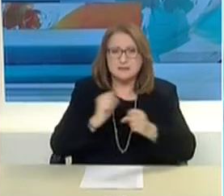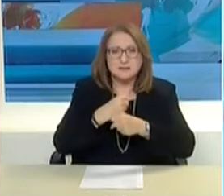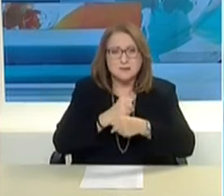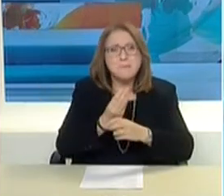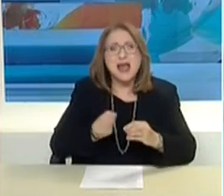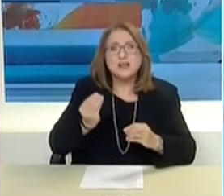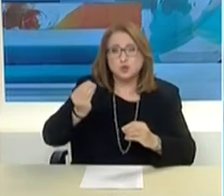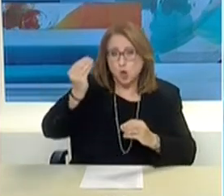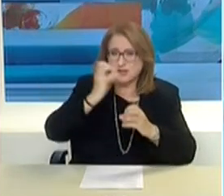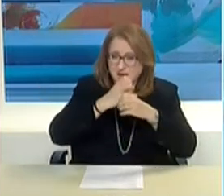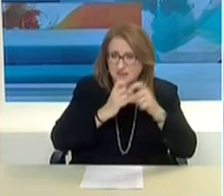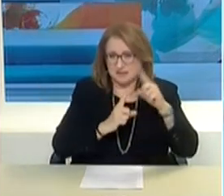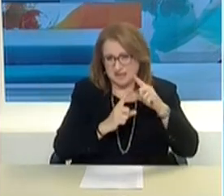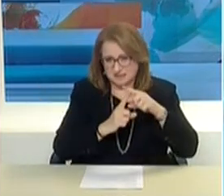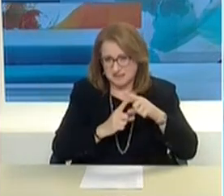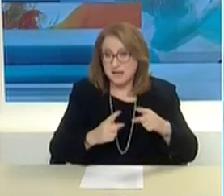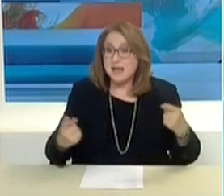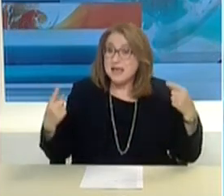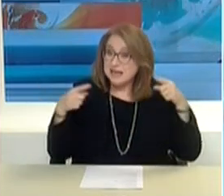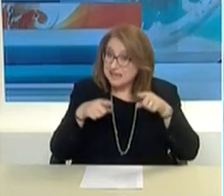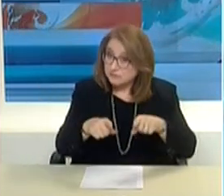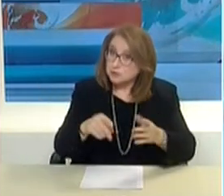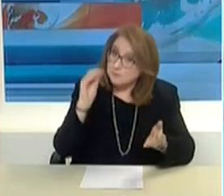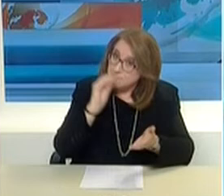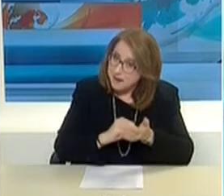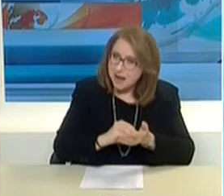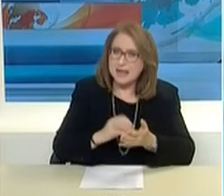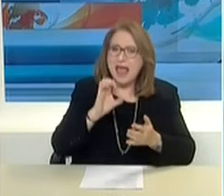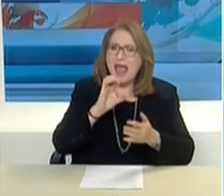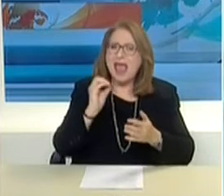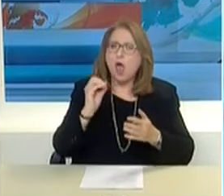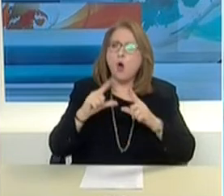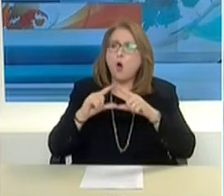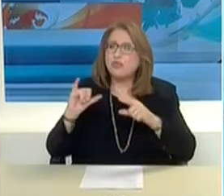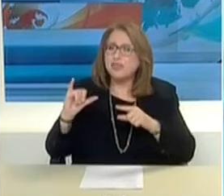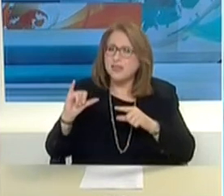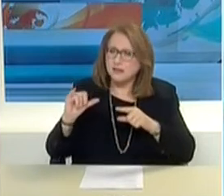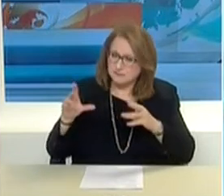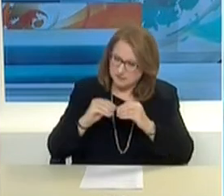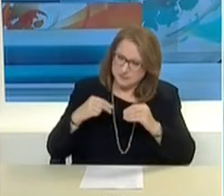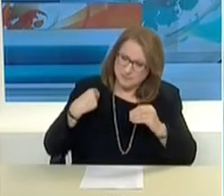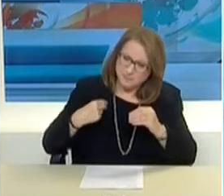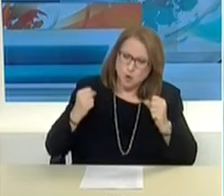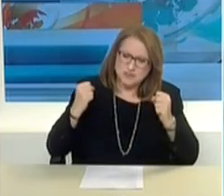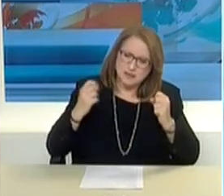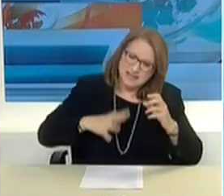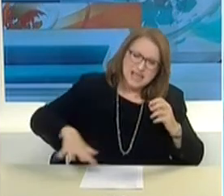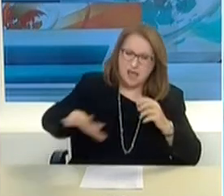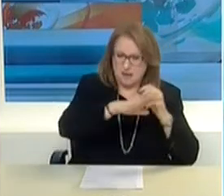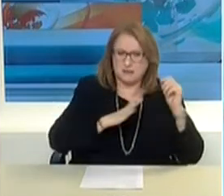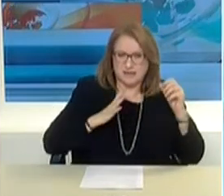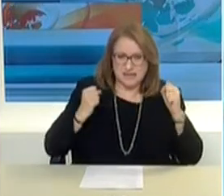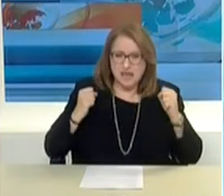Ταυτόχρονα, σχεδιάζεται πάλι με τη συνεργασία του ΕΟΔΗ και τη συνεργασία αυτής της ομάδας και